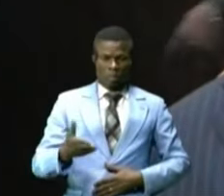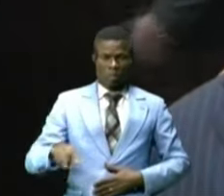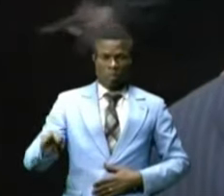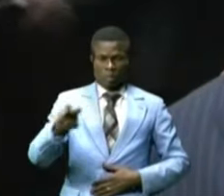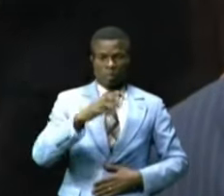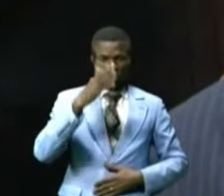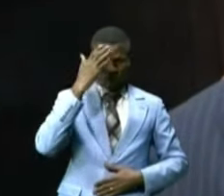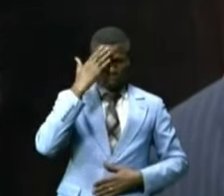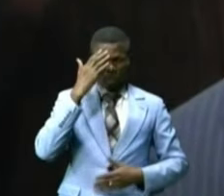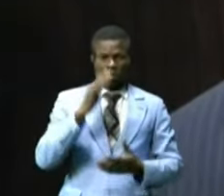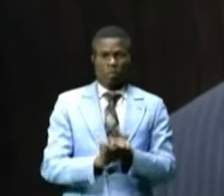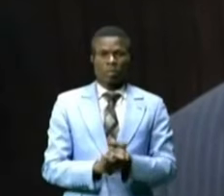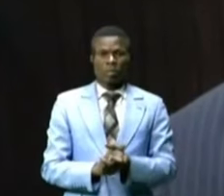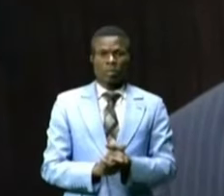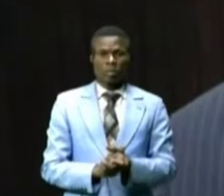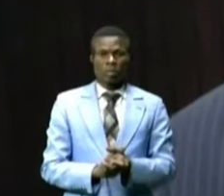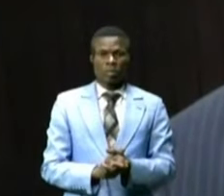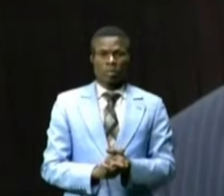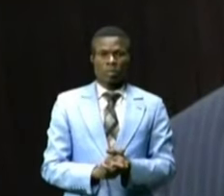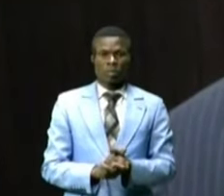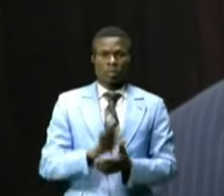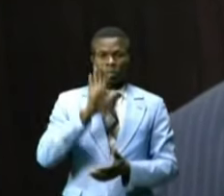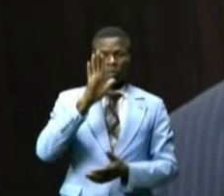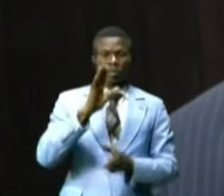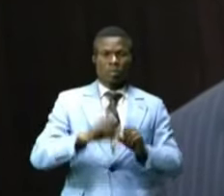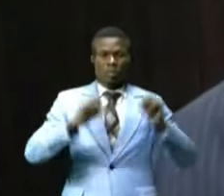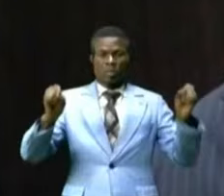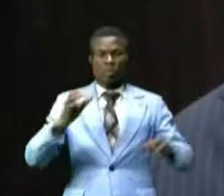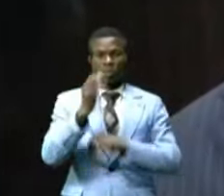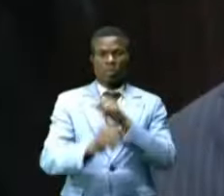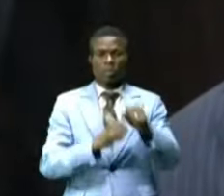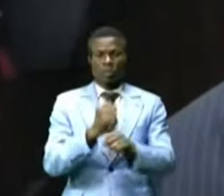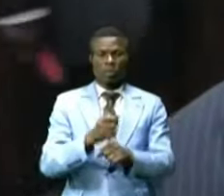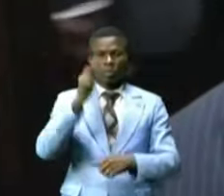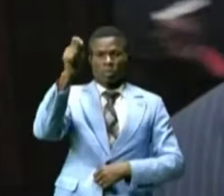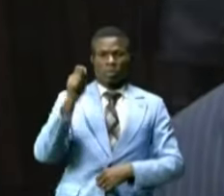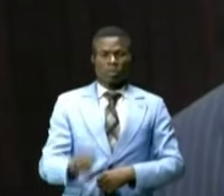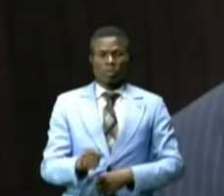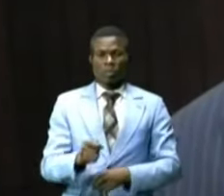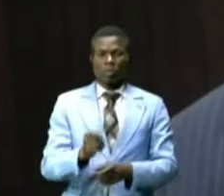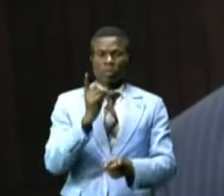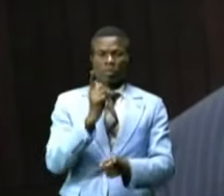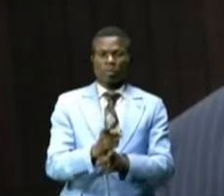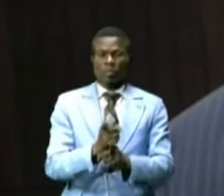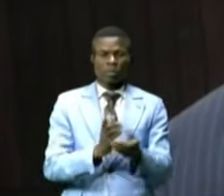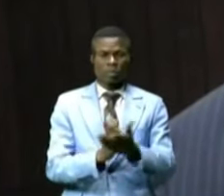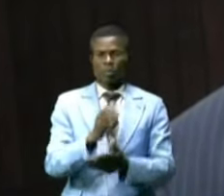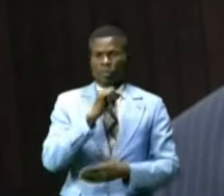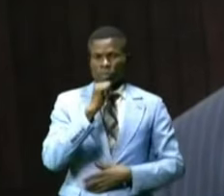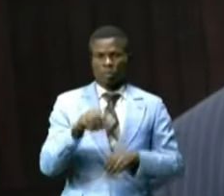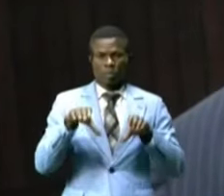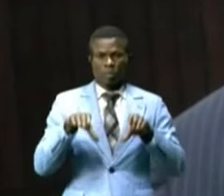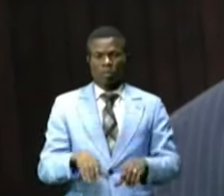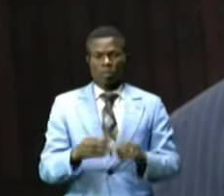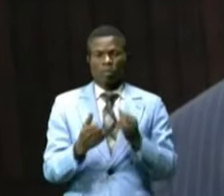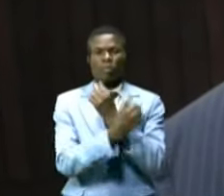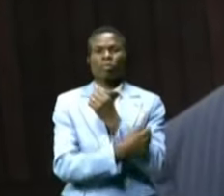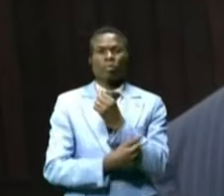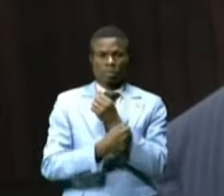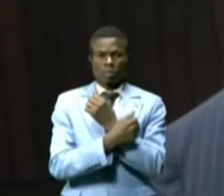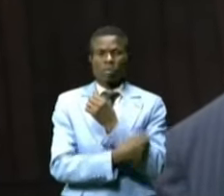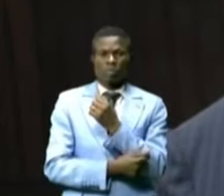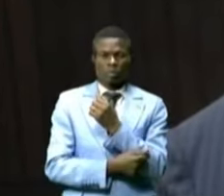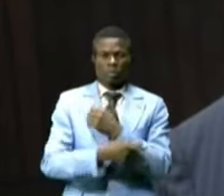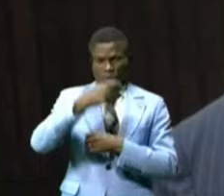a de cela près de 50 ans que nous n'avons plus une armée dans le pays. Et le pays